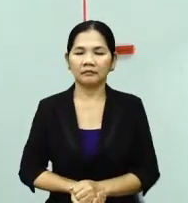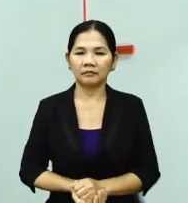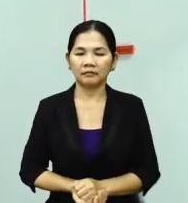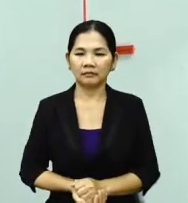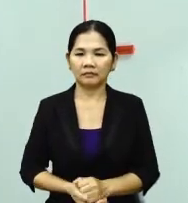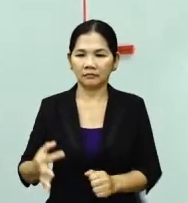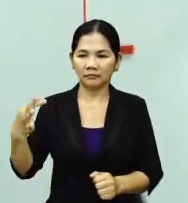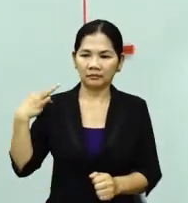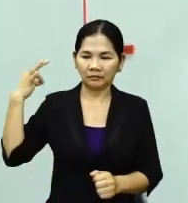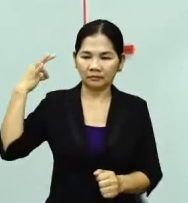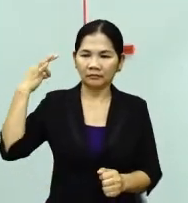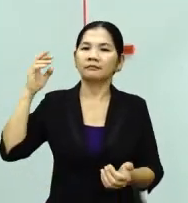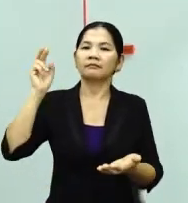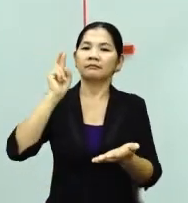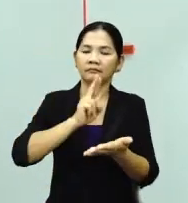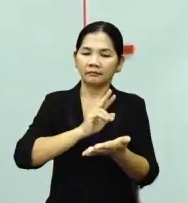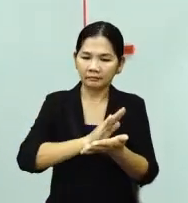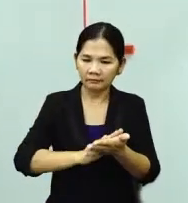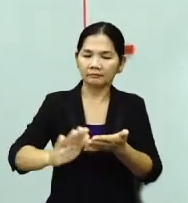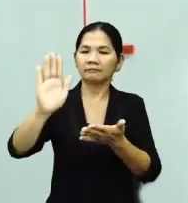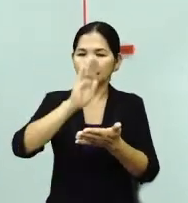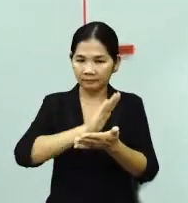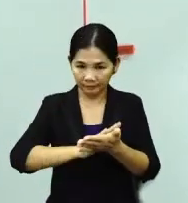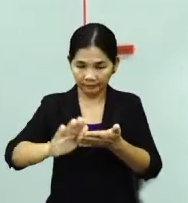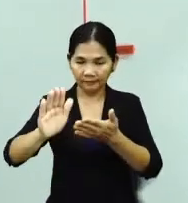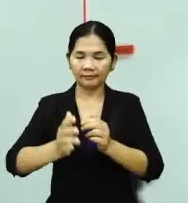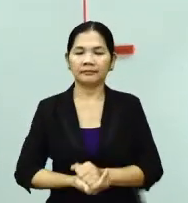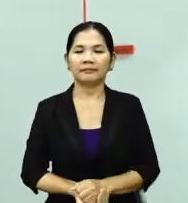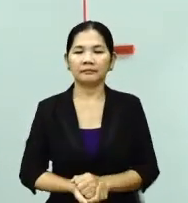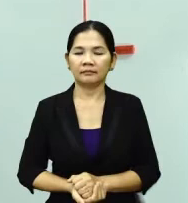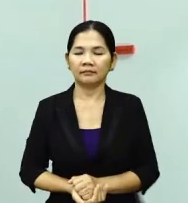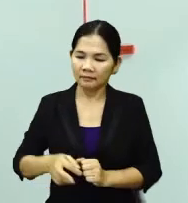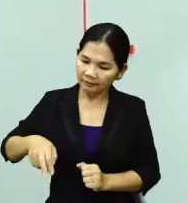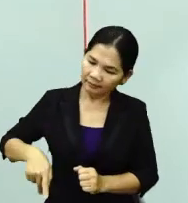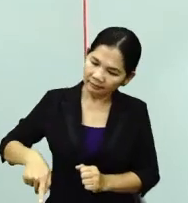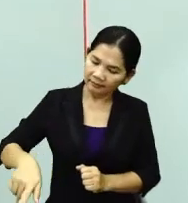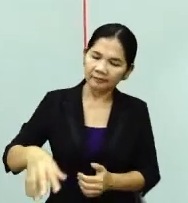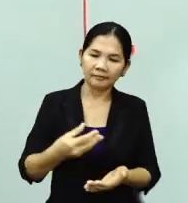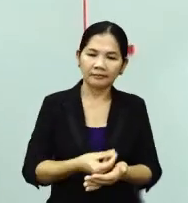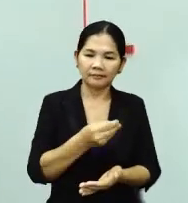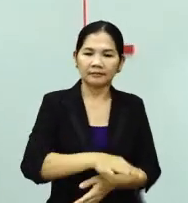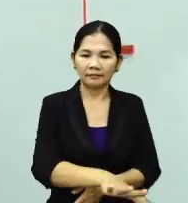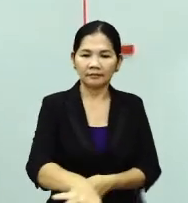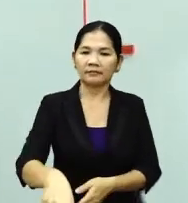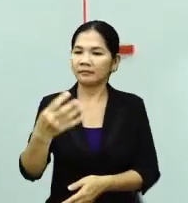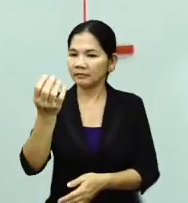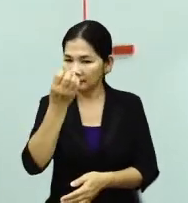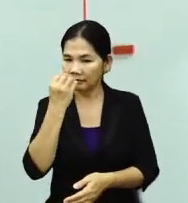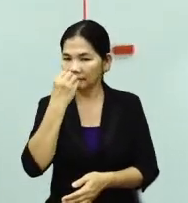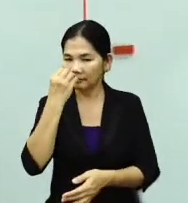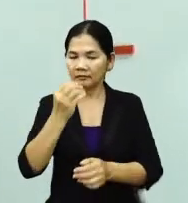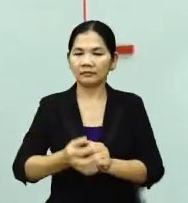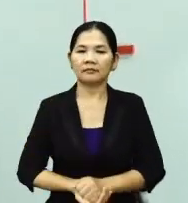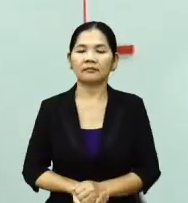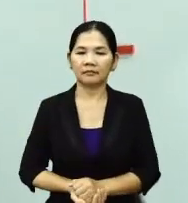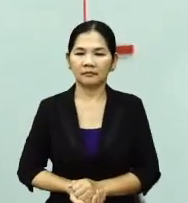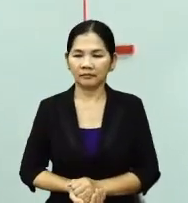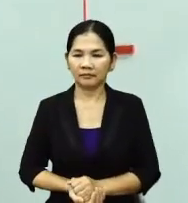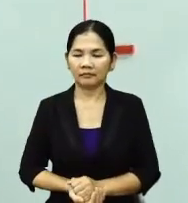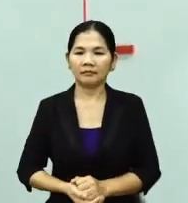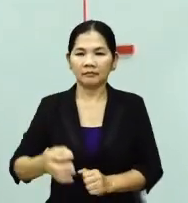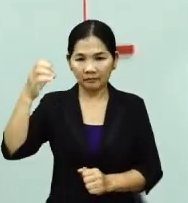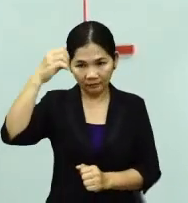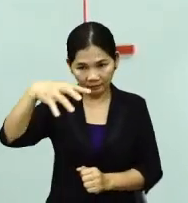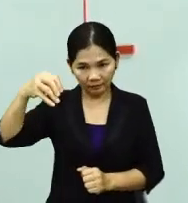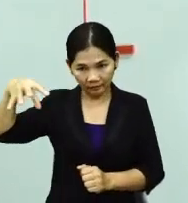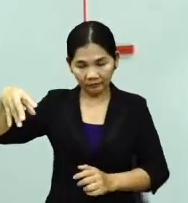xe liệp tệ sát bát đa tinh mà hộp à hả pro